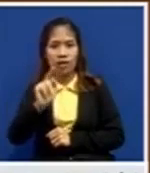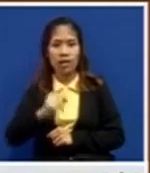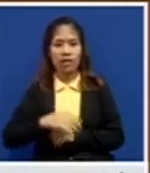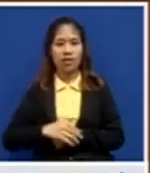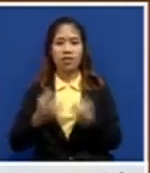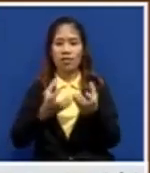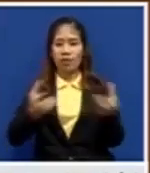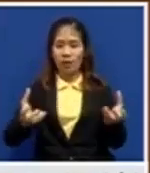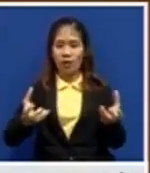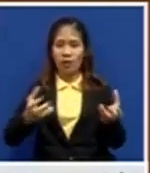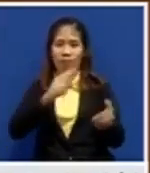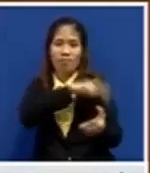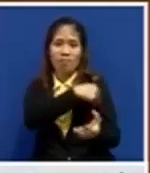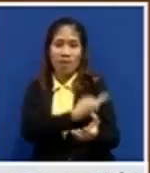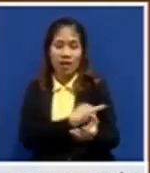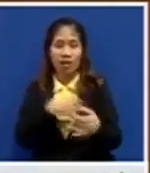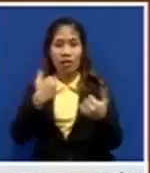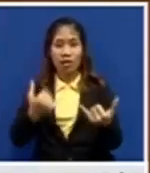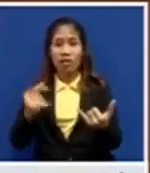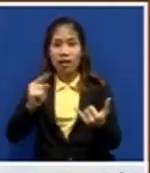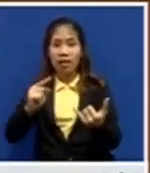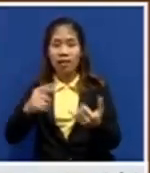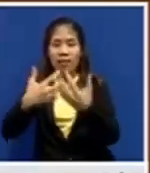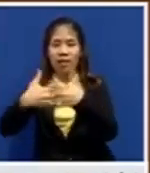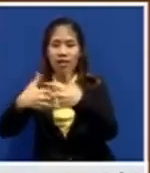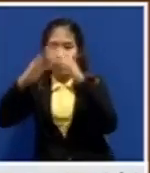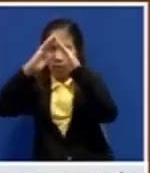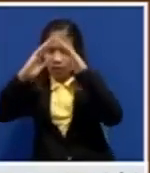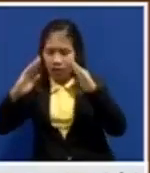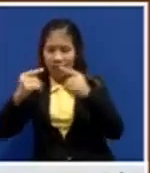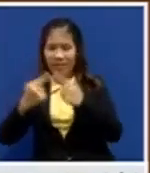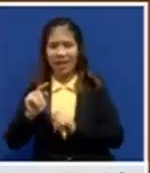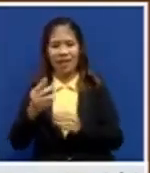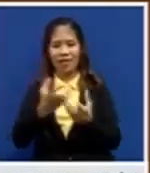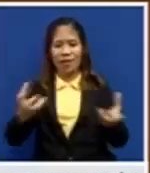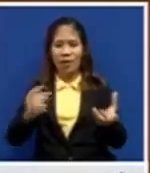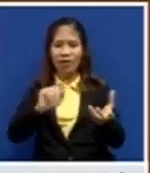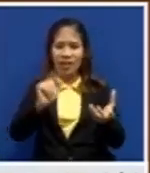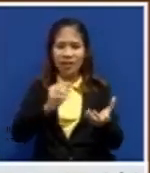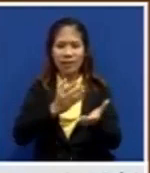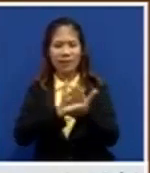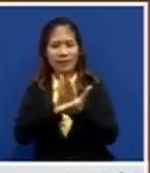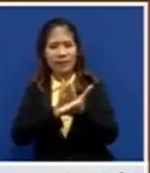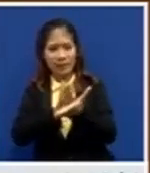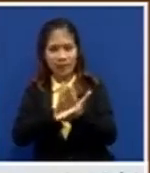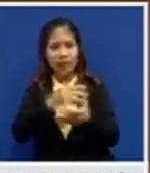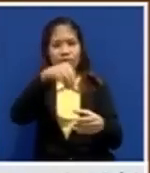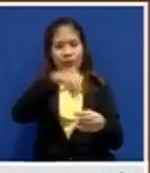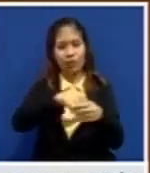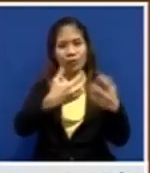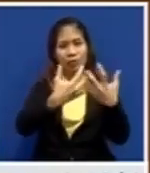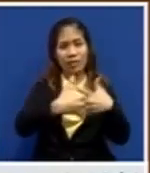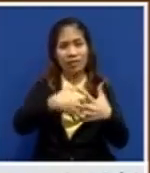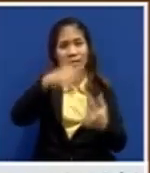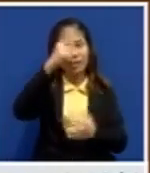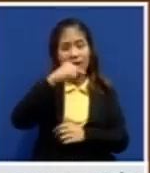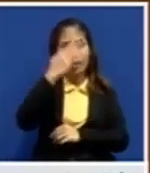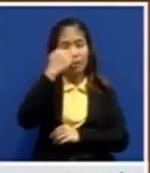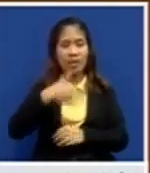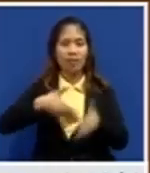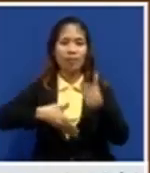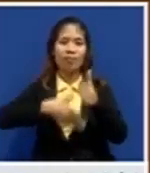ที่เวียดนามไอ้สินค้าครึ่งกลางนี่แหละอยู่ที่เมืองไทยเพราะว่าเรายังไม่สามารถฟาดานะครับปฏิรูปนี้ได้